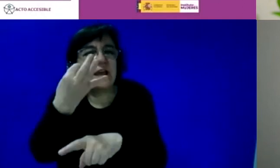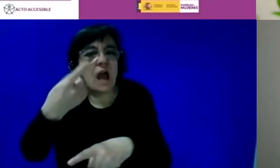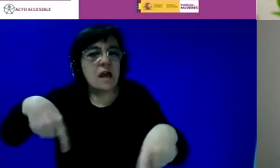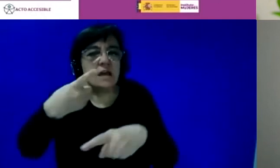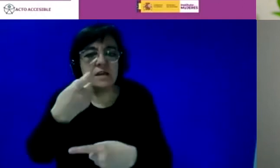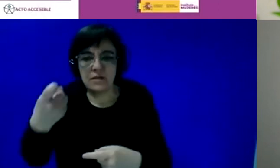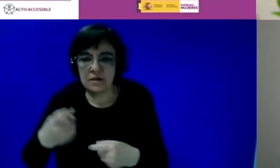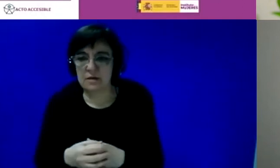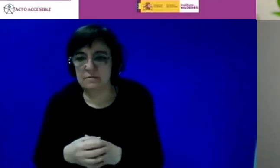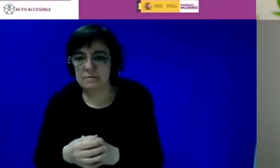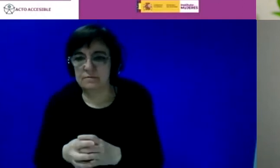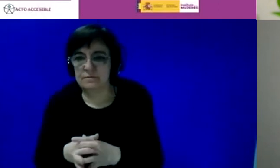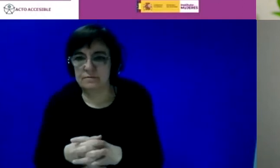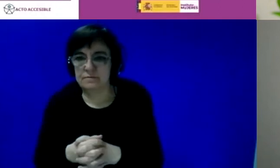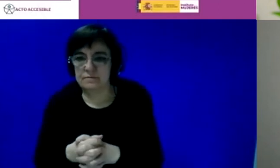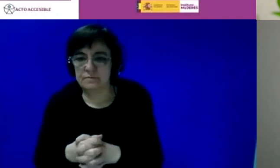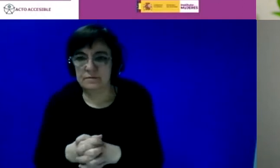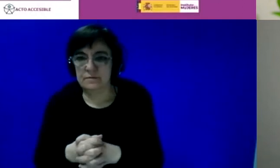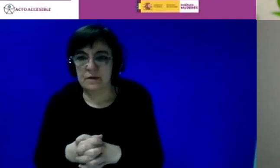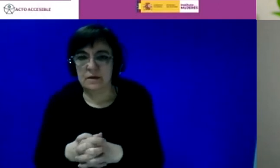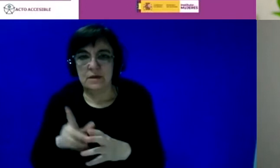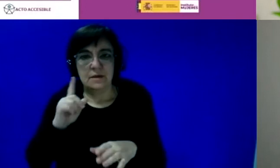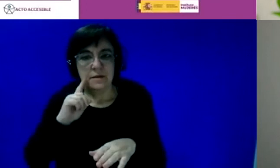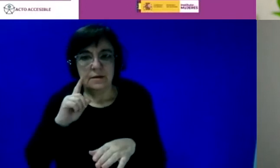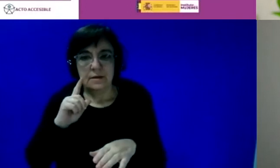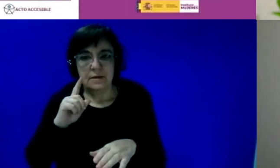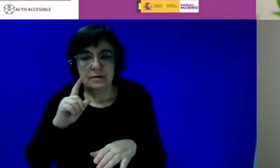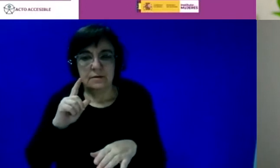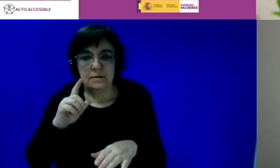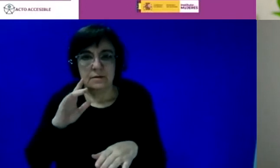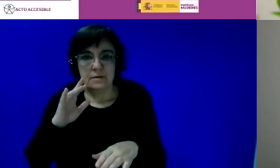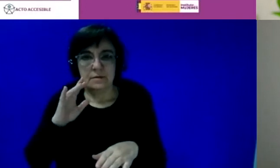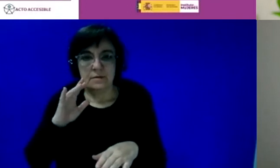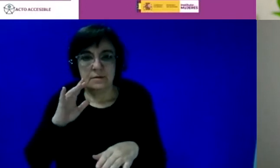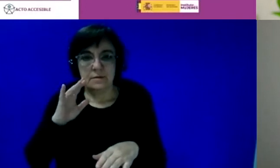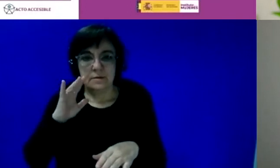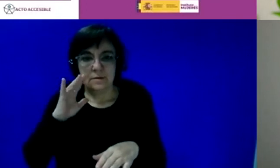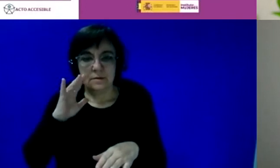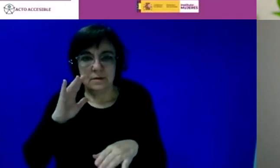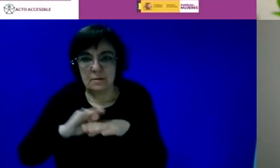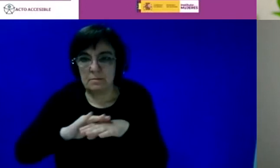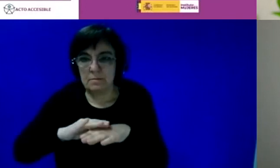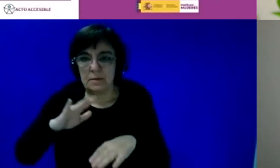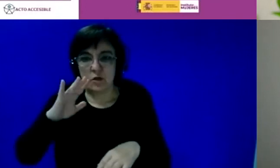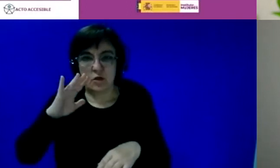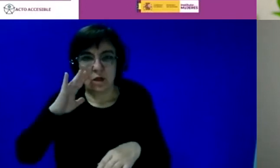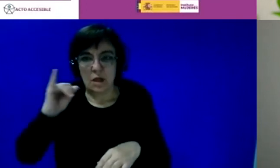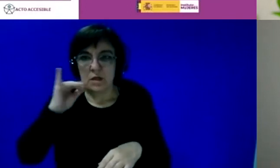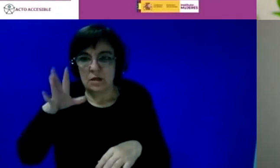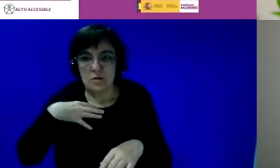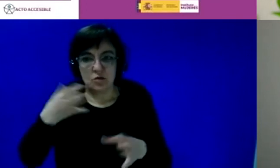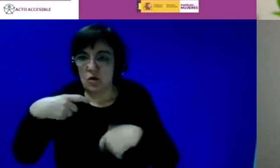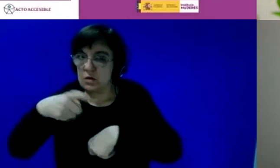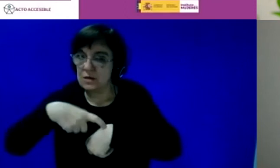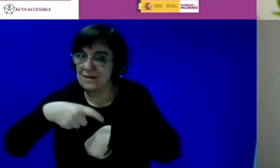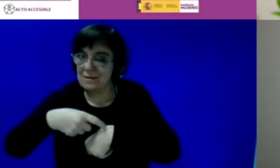сьогодні. Sorry to interrupt Larissa, because we don't have much more time. We have also other